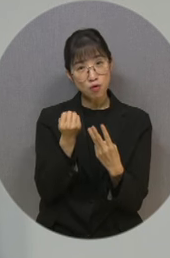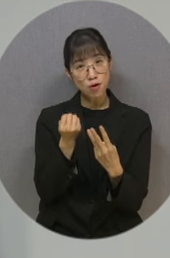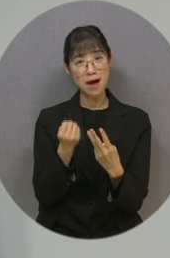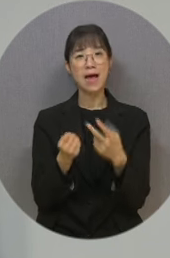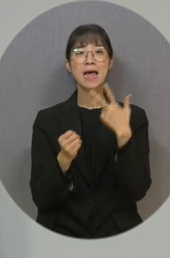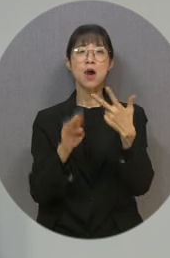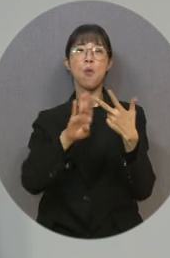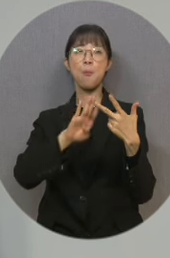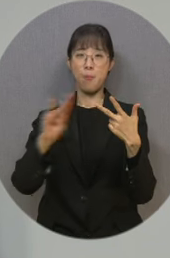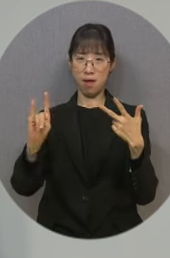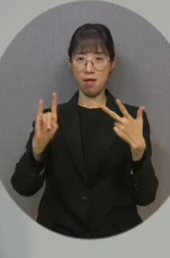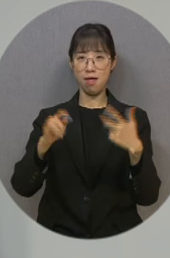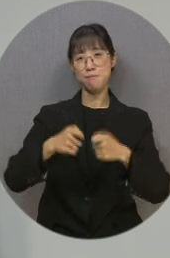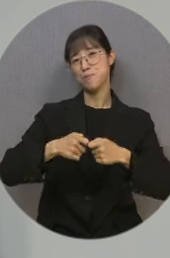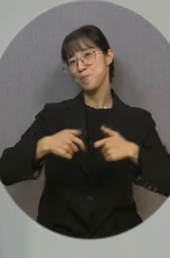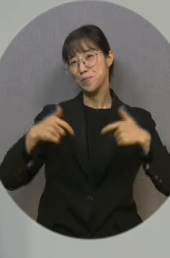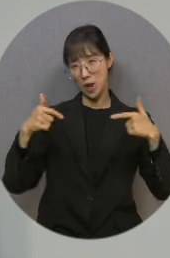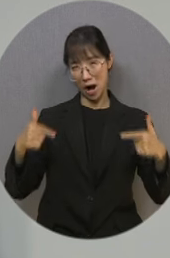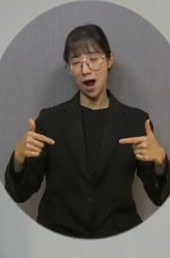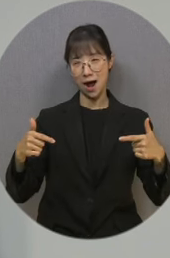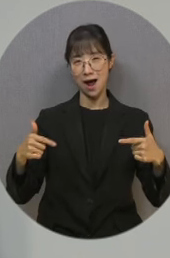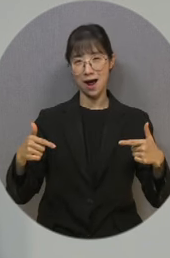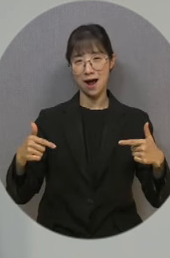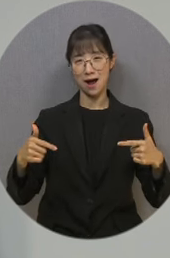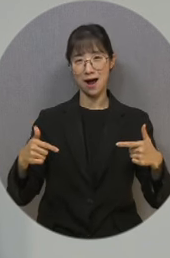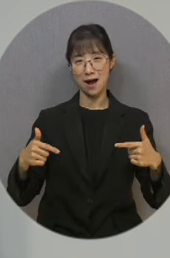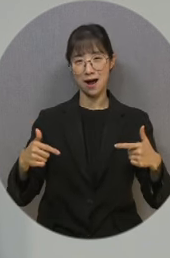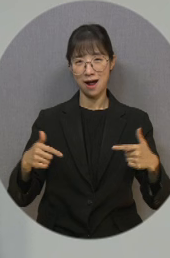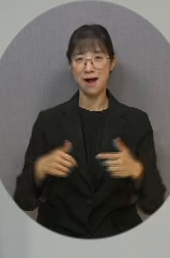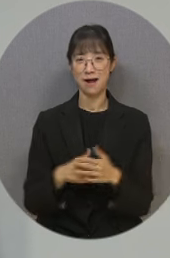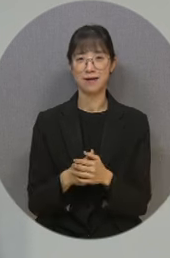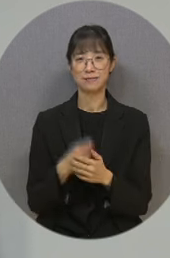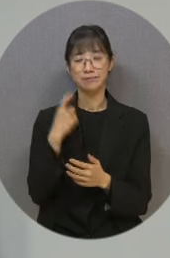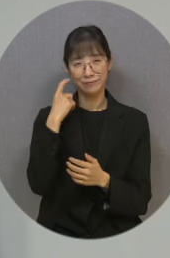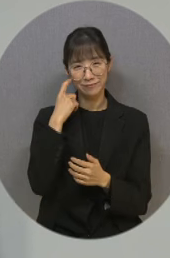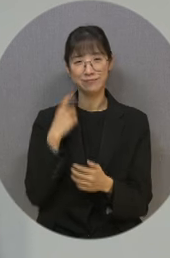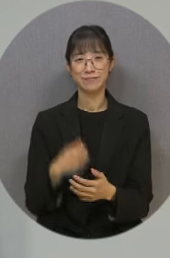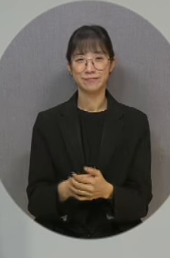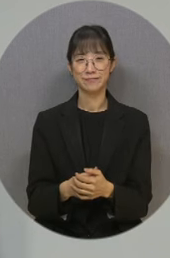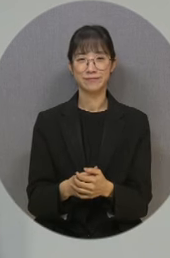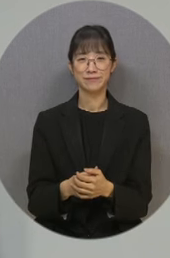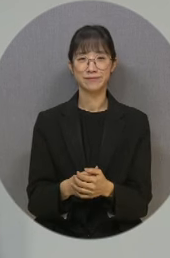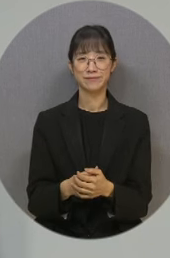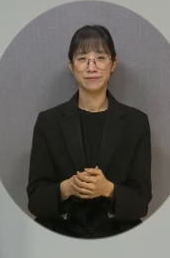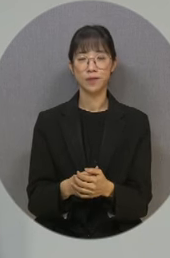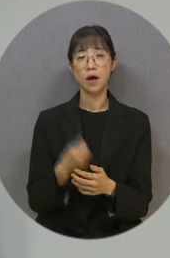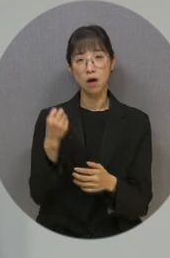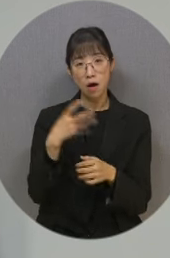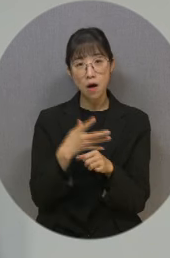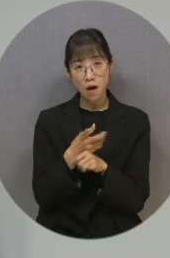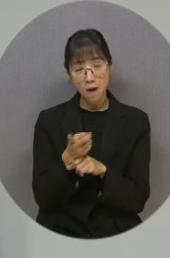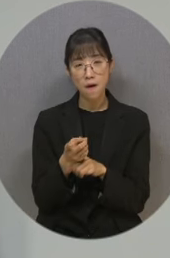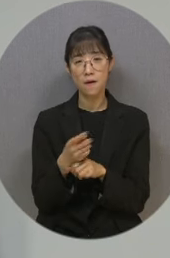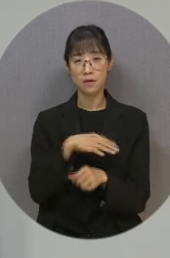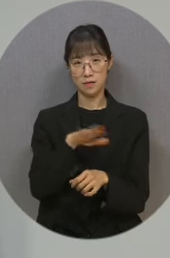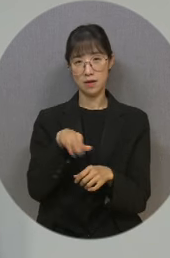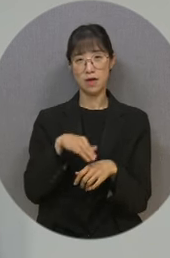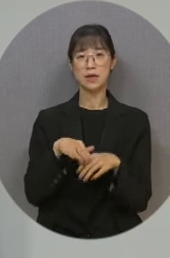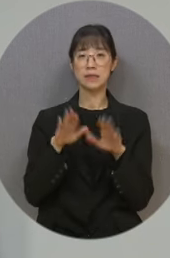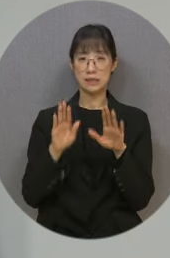약 정도의 장애인 고용률을 증가됐다 이렇게 생각하시면 될 것 같습니다 그 외에도 저희가